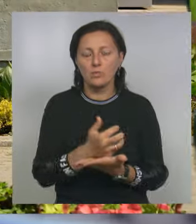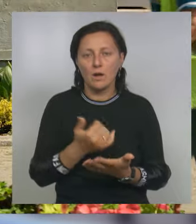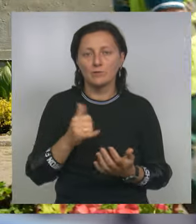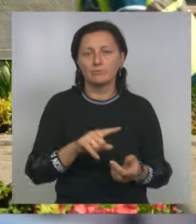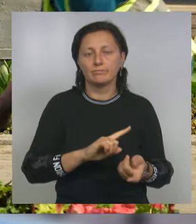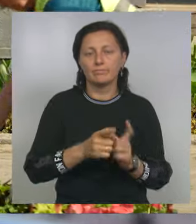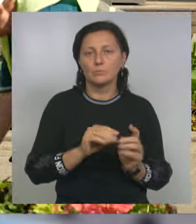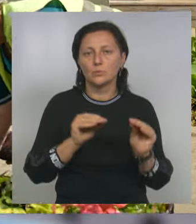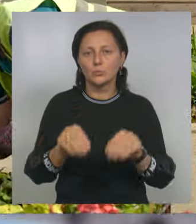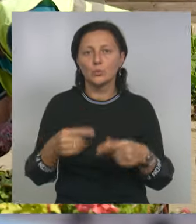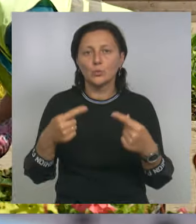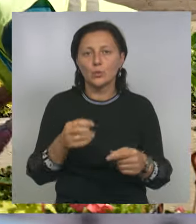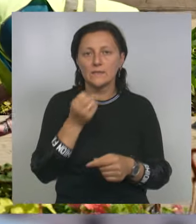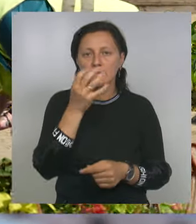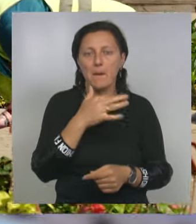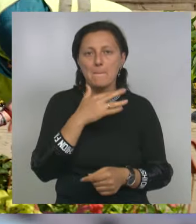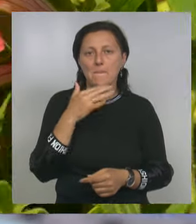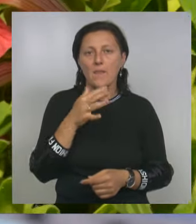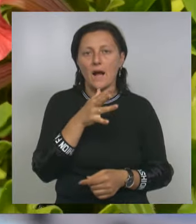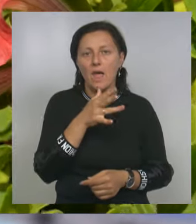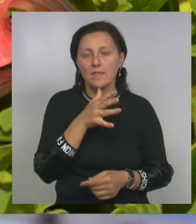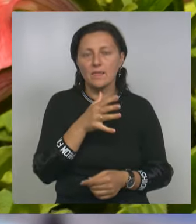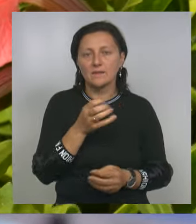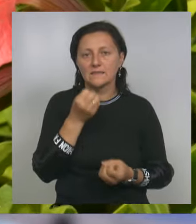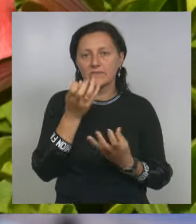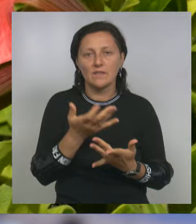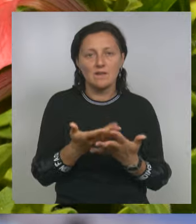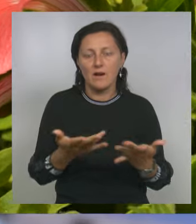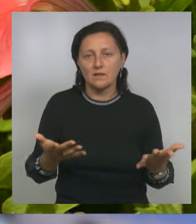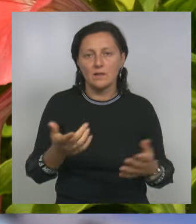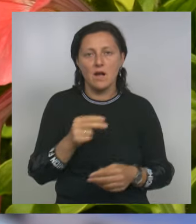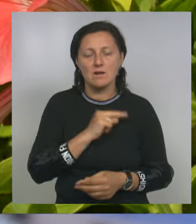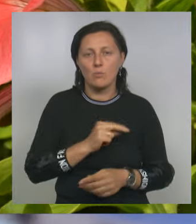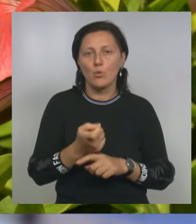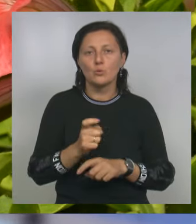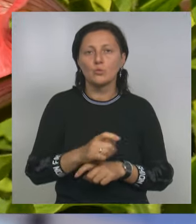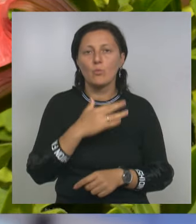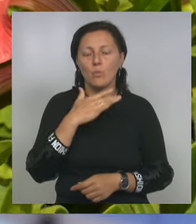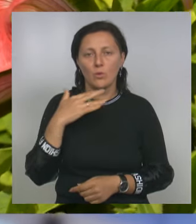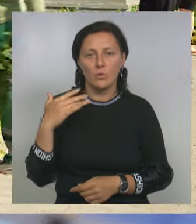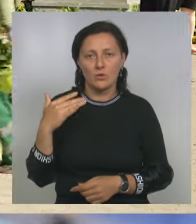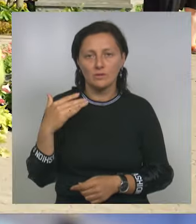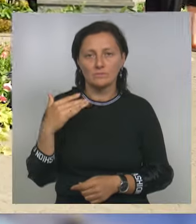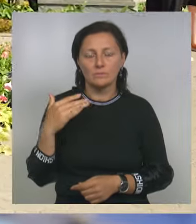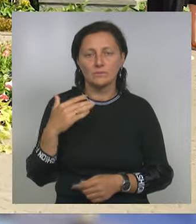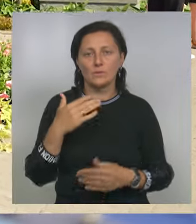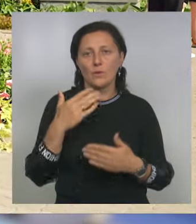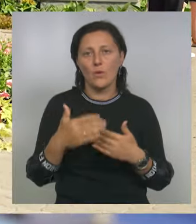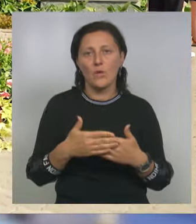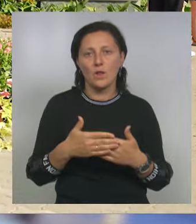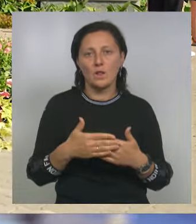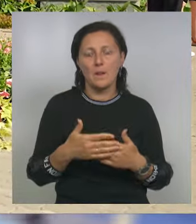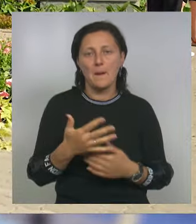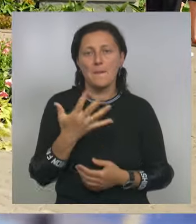цветы, кольцевые развязки украшаем. Многолетники, однолетники, то есть большой объем работ,